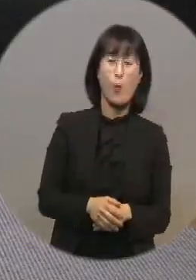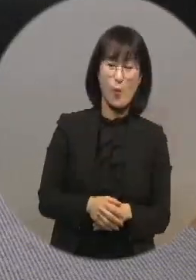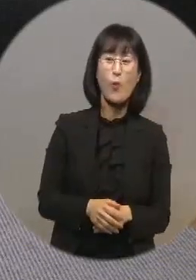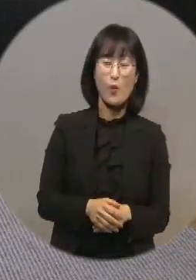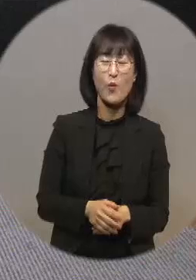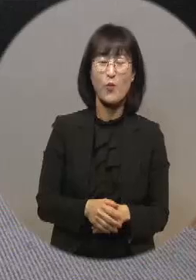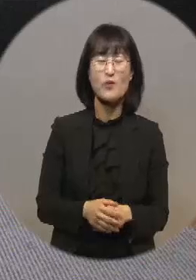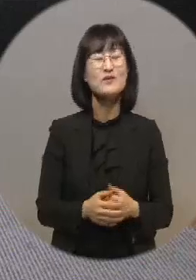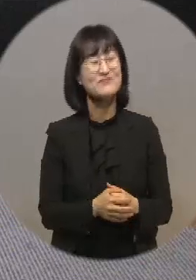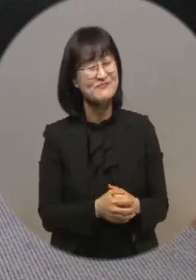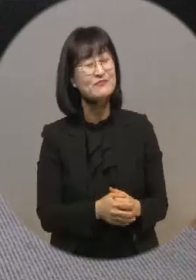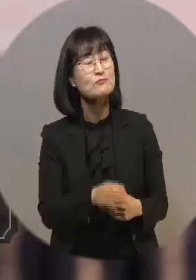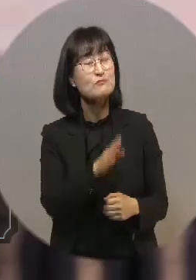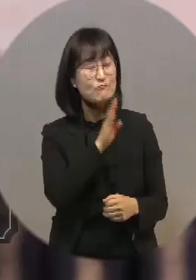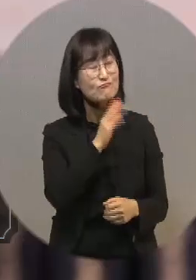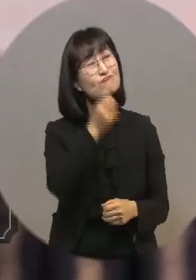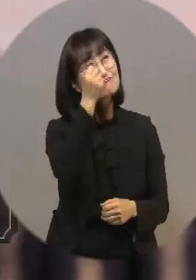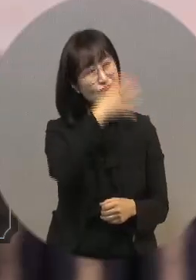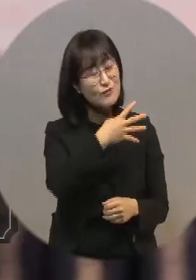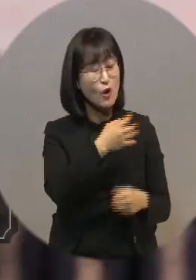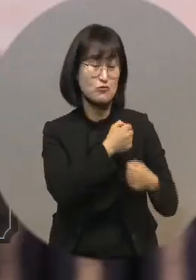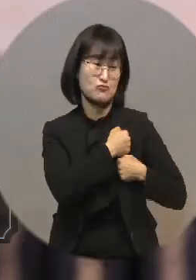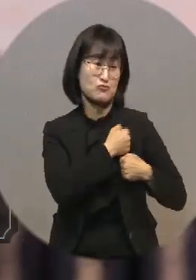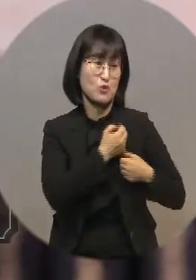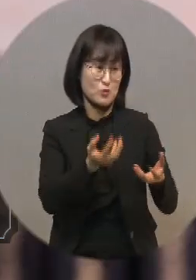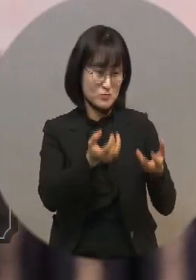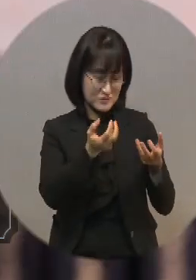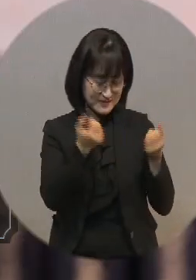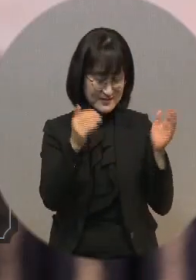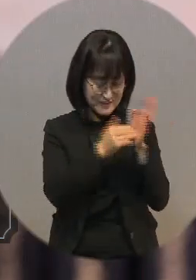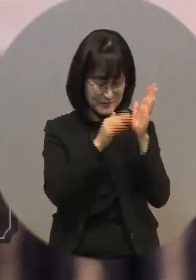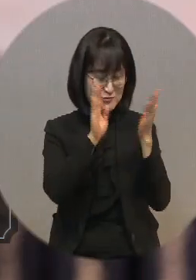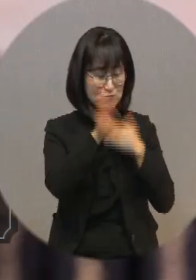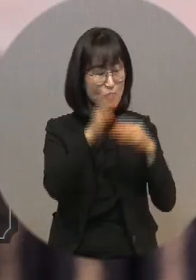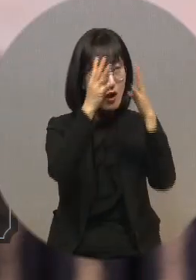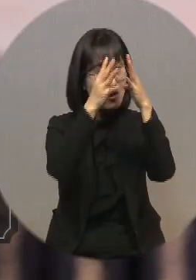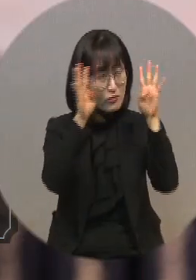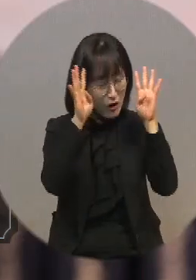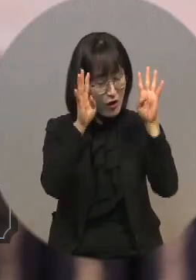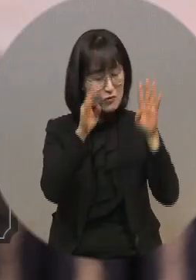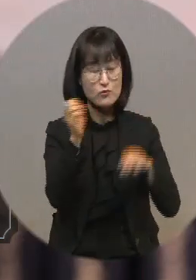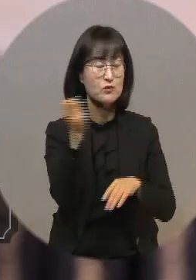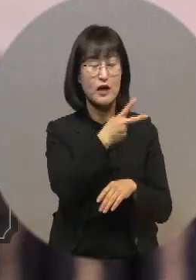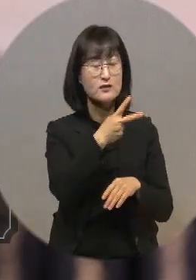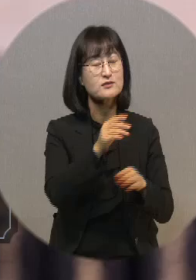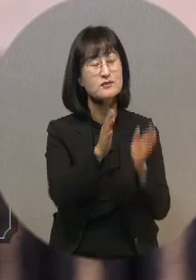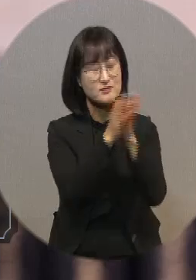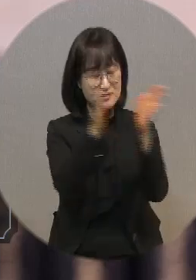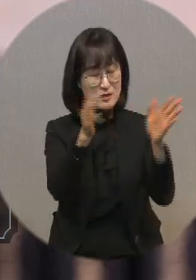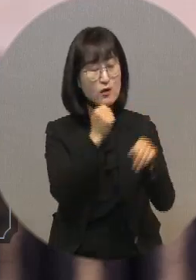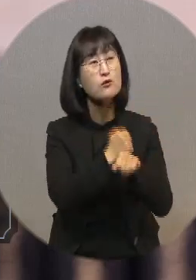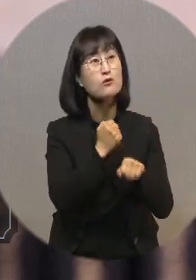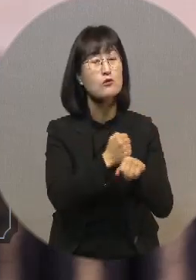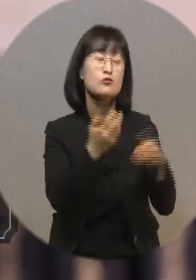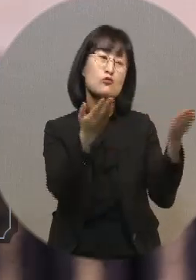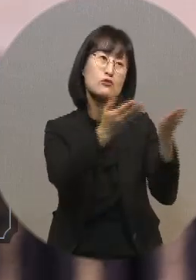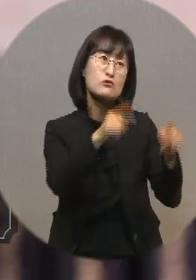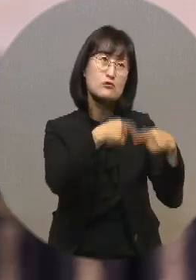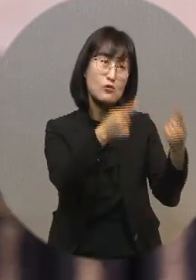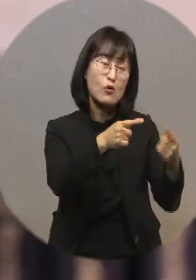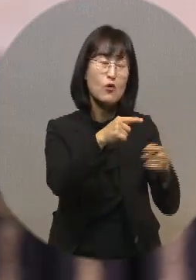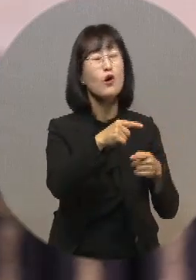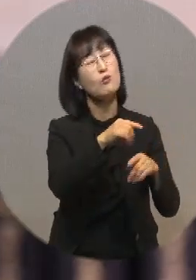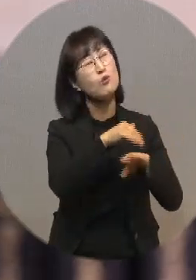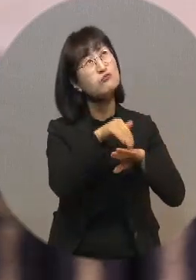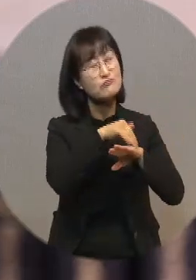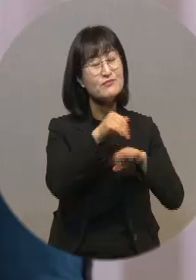그래서 네, 그래서 그냥 군대 전역하고 바로 대학교 생활 편집생자하면서 그냥 취업 준비 설렁설렁 하면서 그림이나